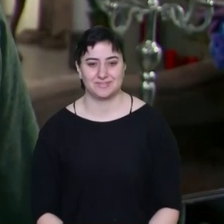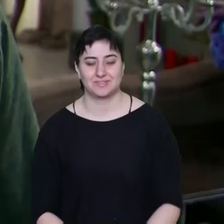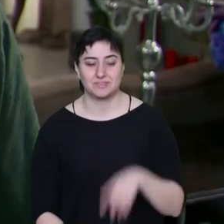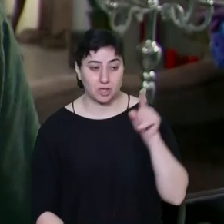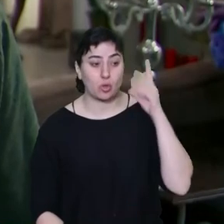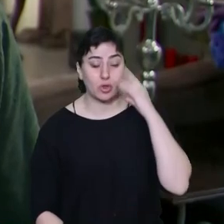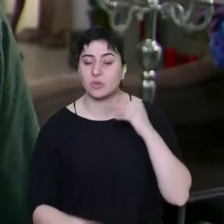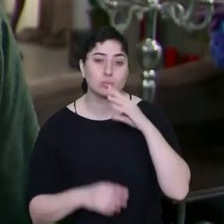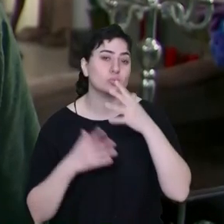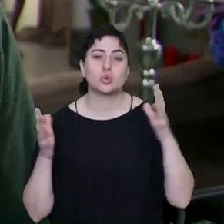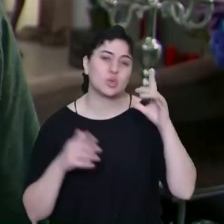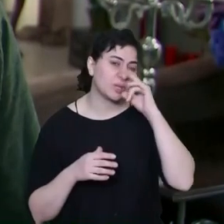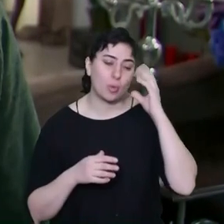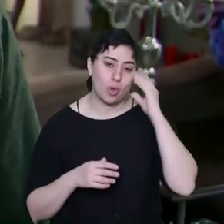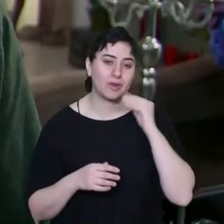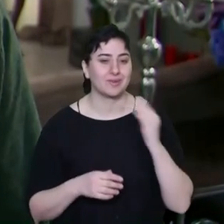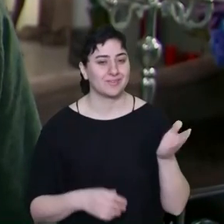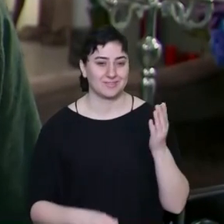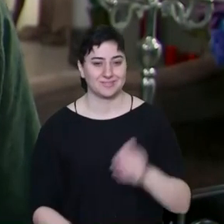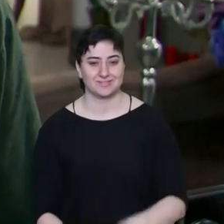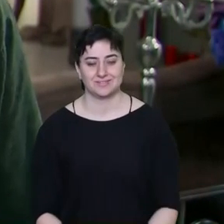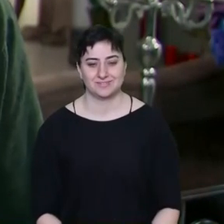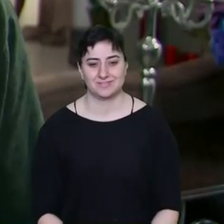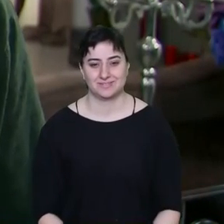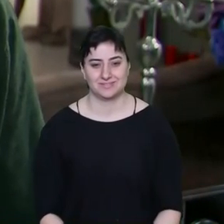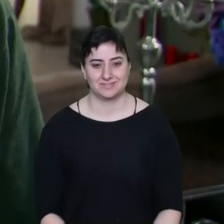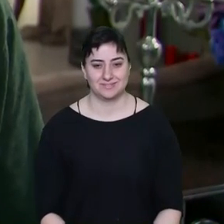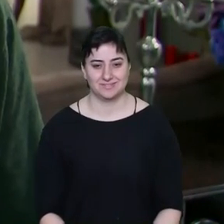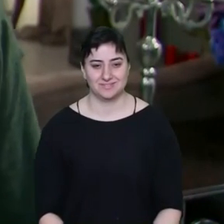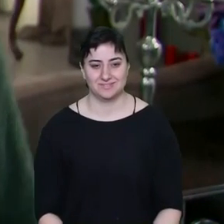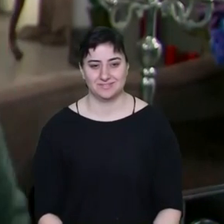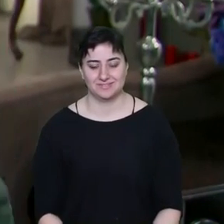Sen de öğren en büyüğün kim olduğunu. Haydi, haydi.